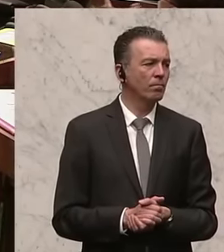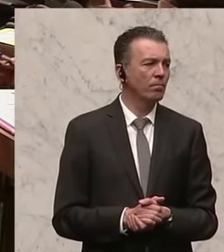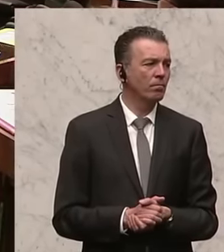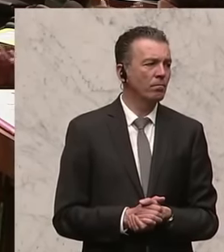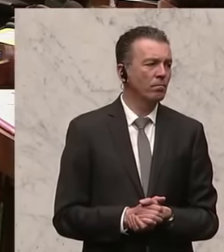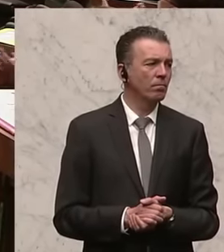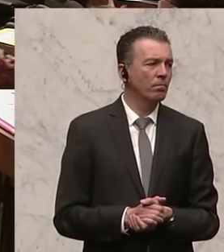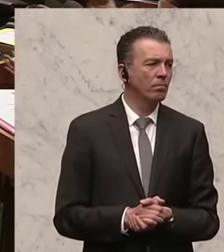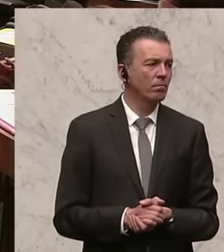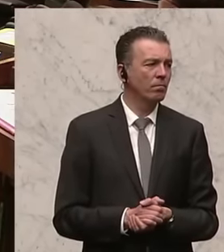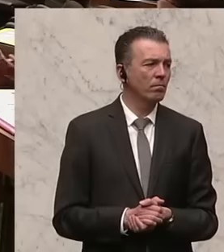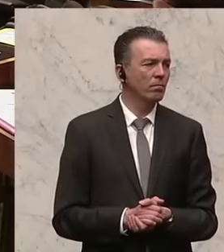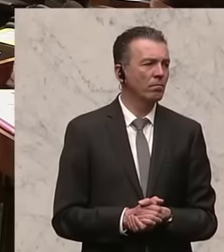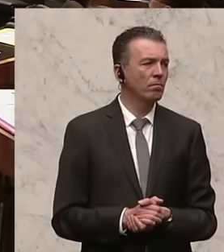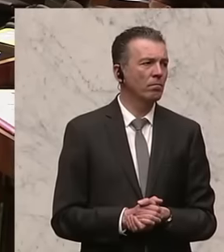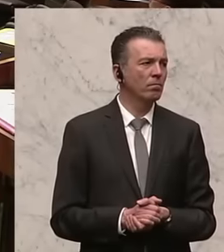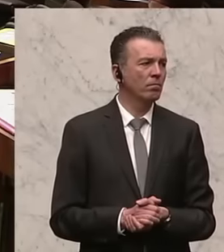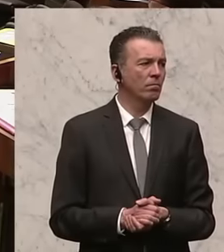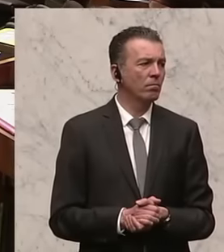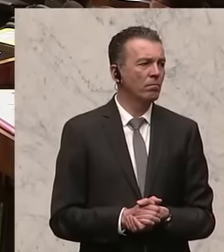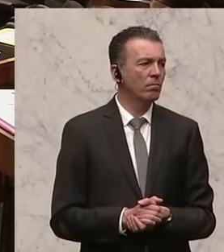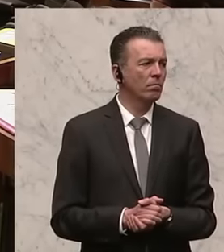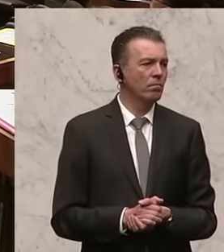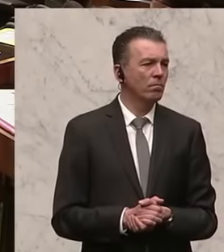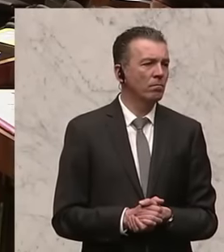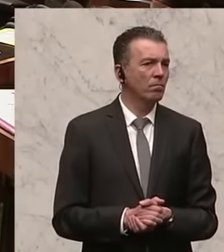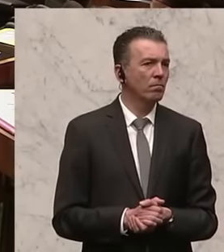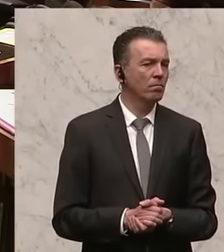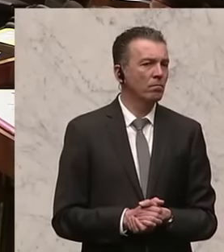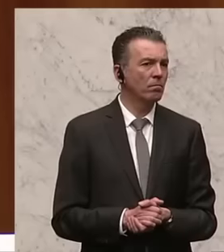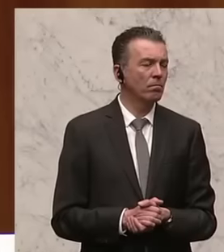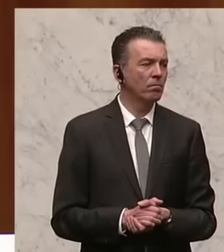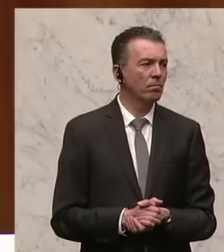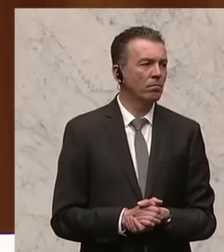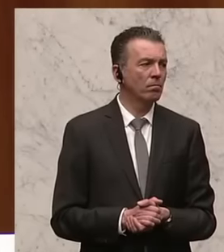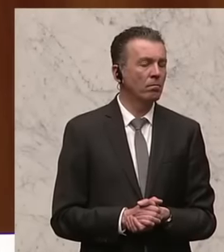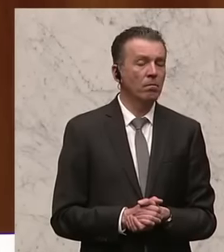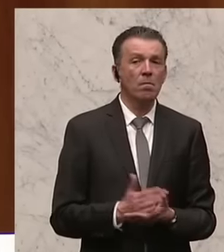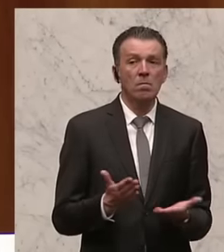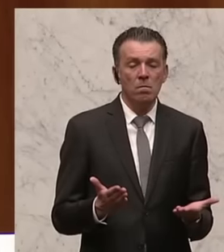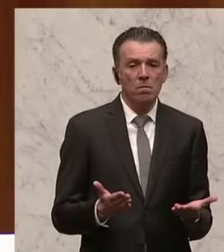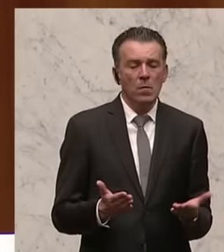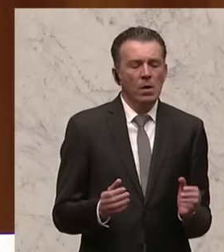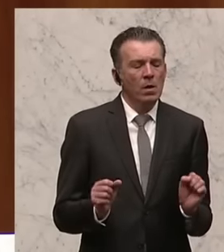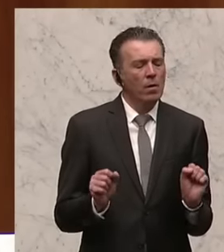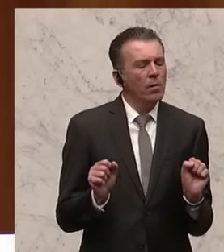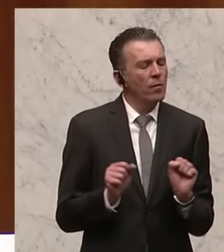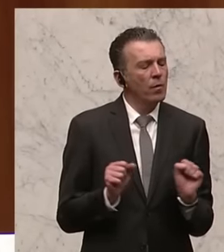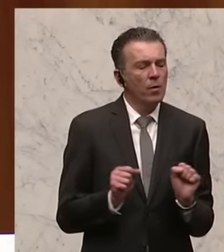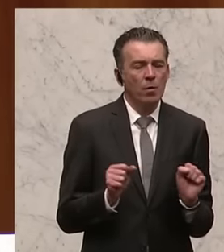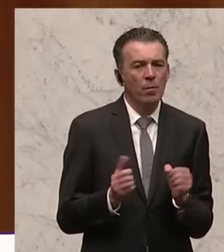Wir haben hierdurch erfahren müssen, auf tragische